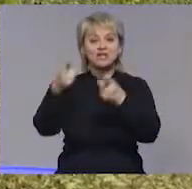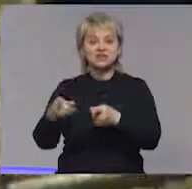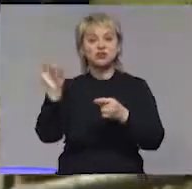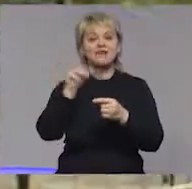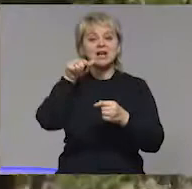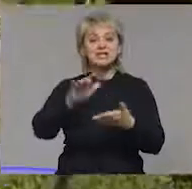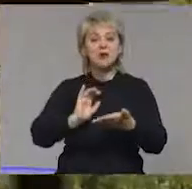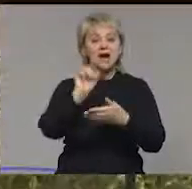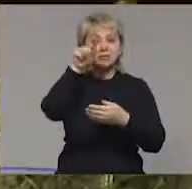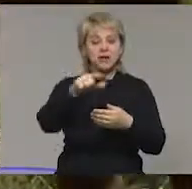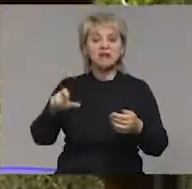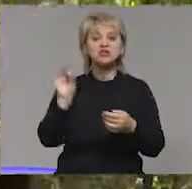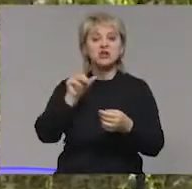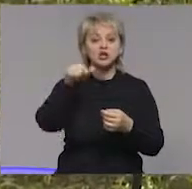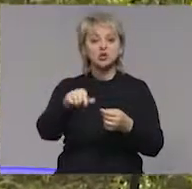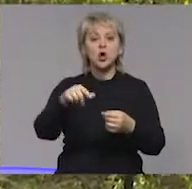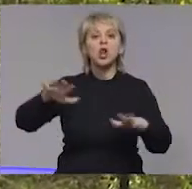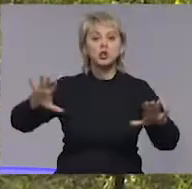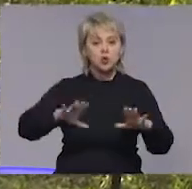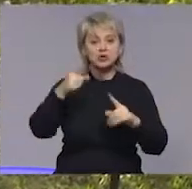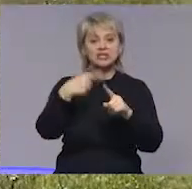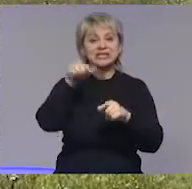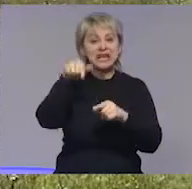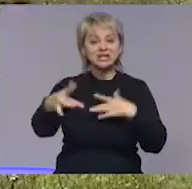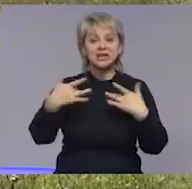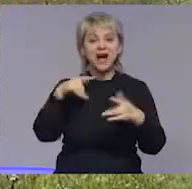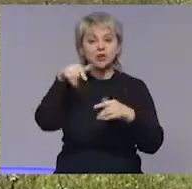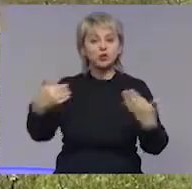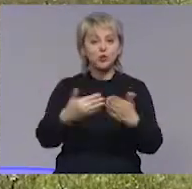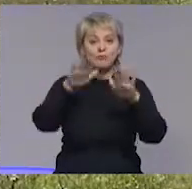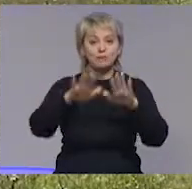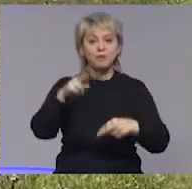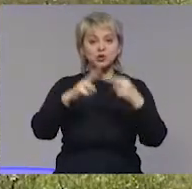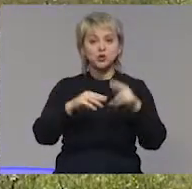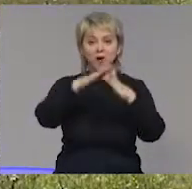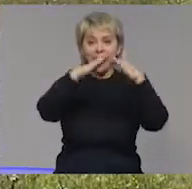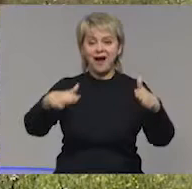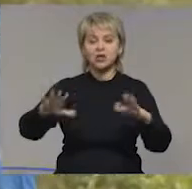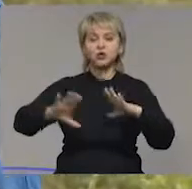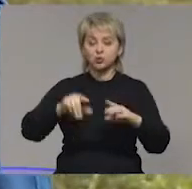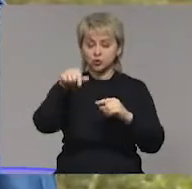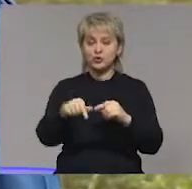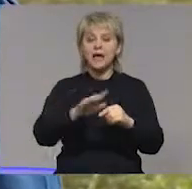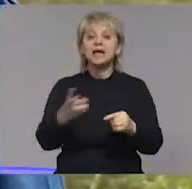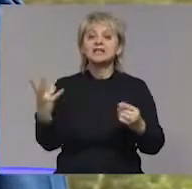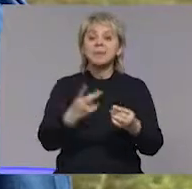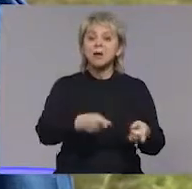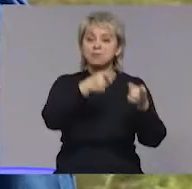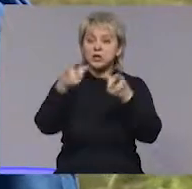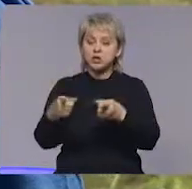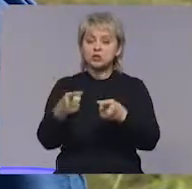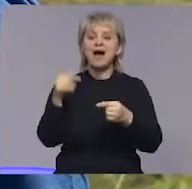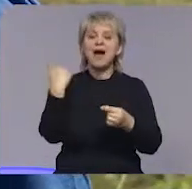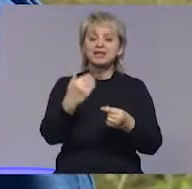Ростов. Отправятся в донскую столицу и лошади. Для этих актеров на новом месте построят конюшню. Необходимость переезда,